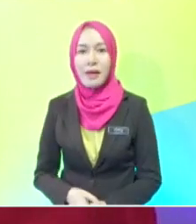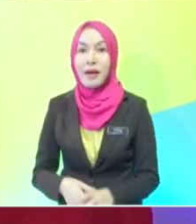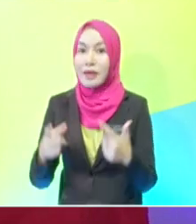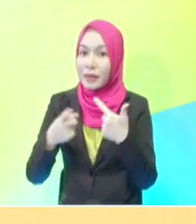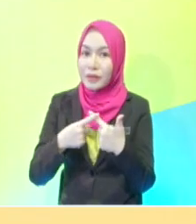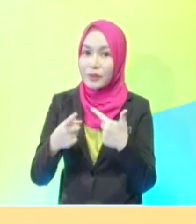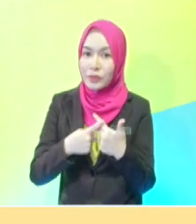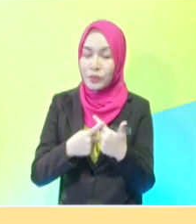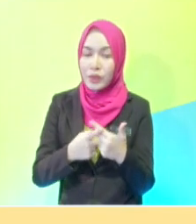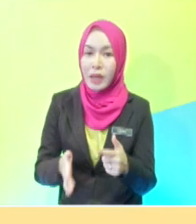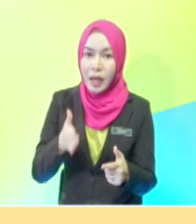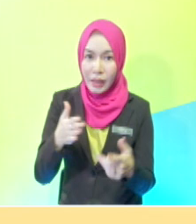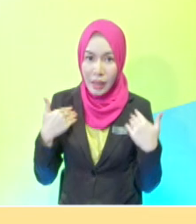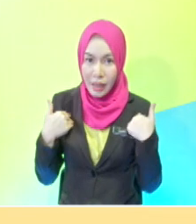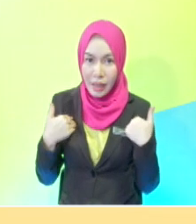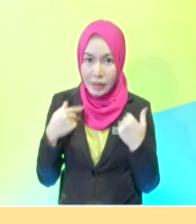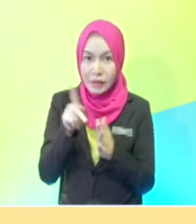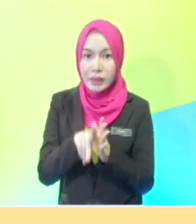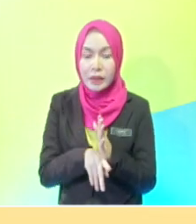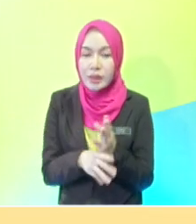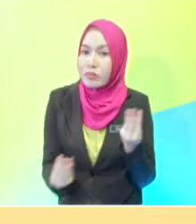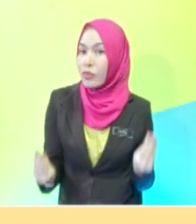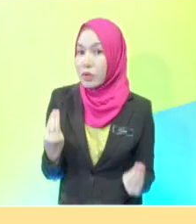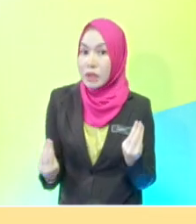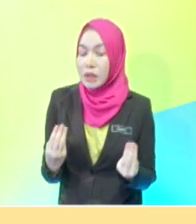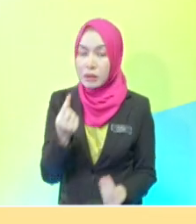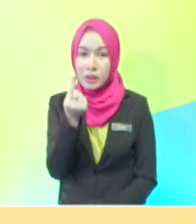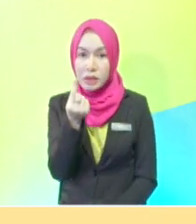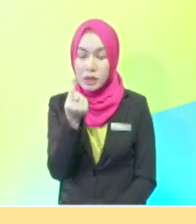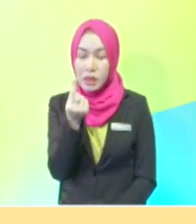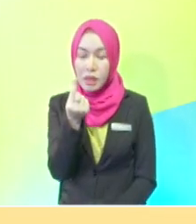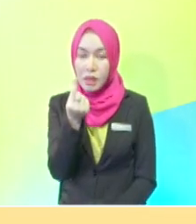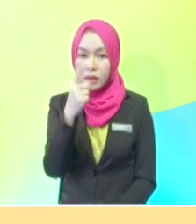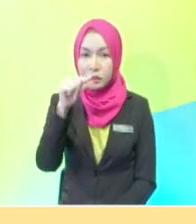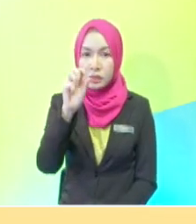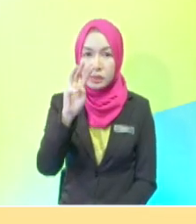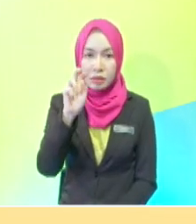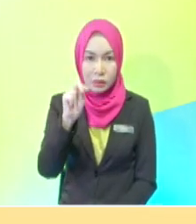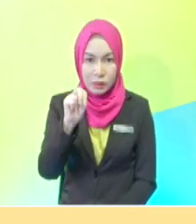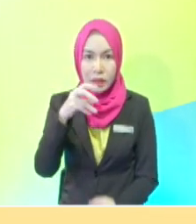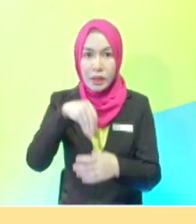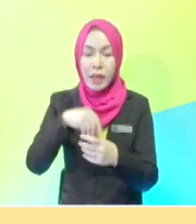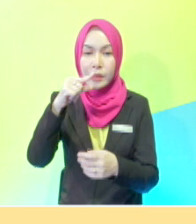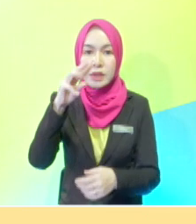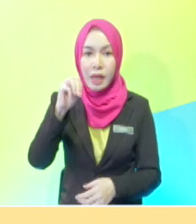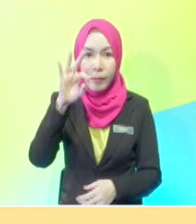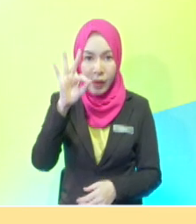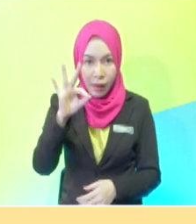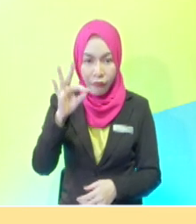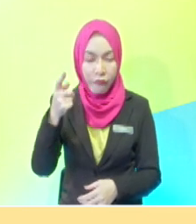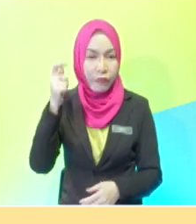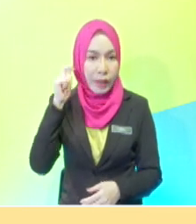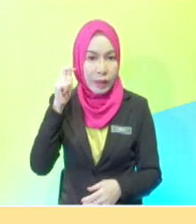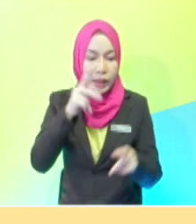kemungkinan kecil Kemungkinan dia kecil sajalah yang mana Jadi yang dimasukkan ke dalam cmf tadi dipindahkan